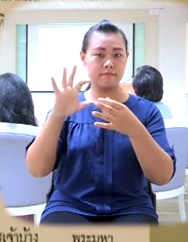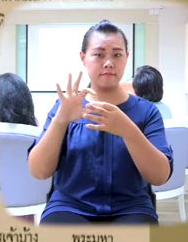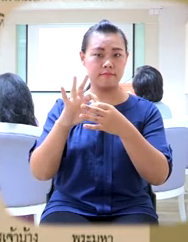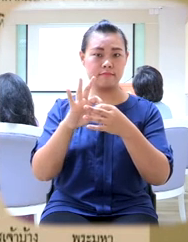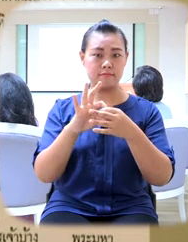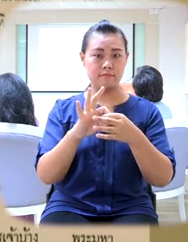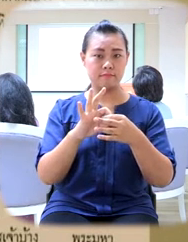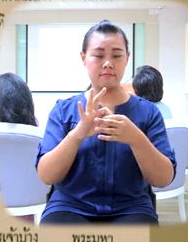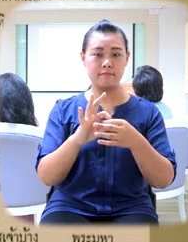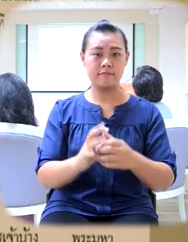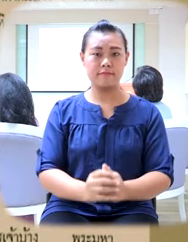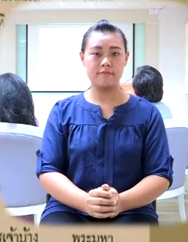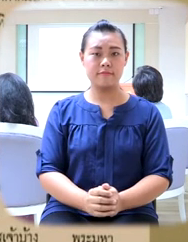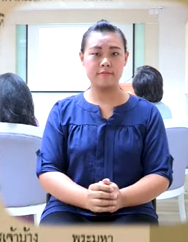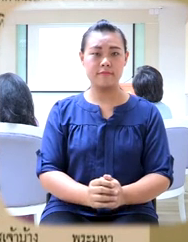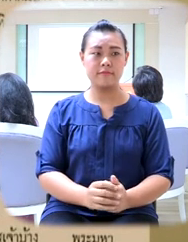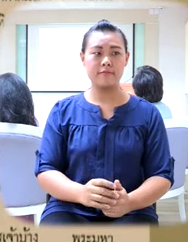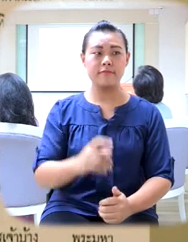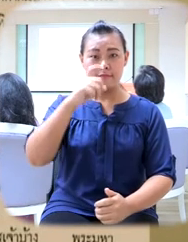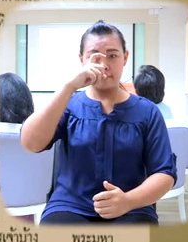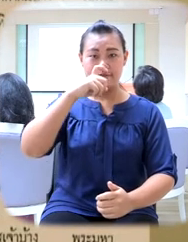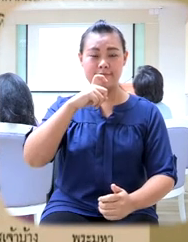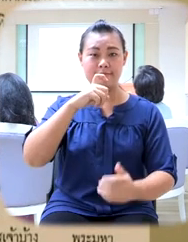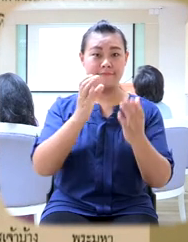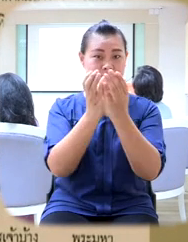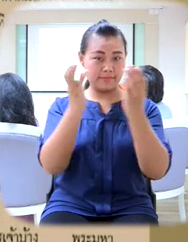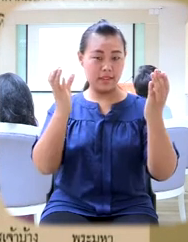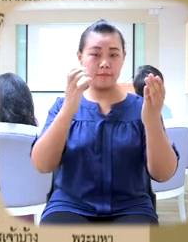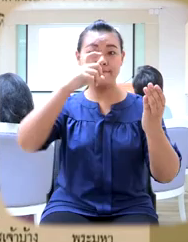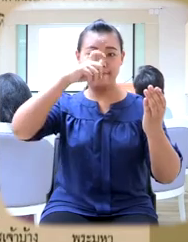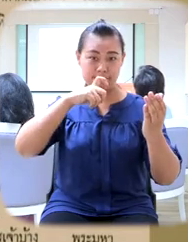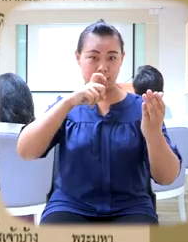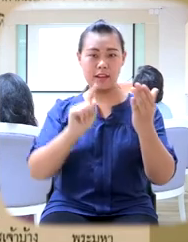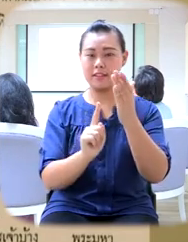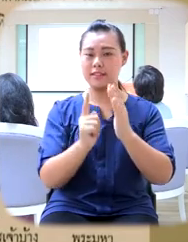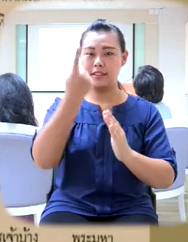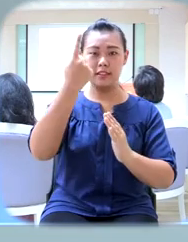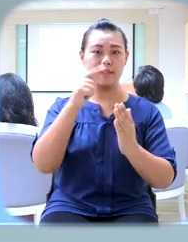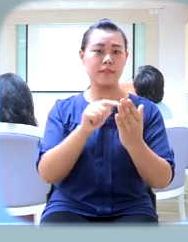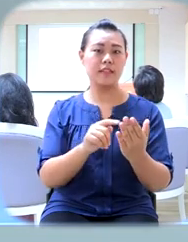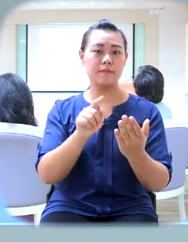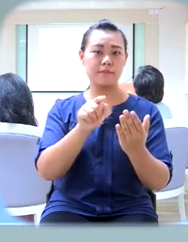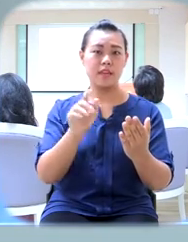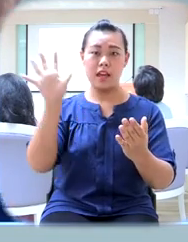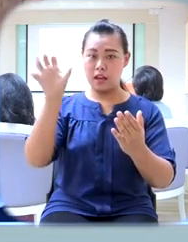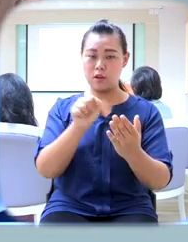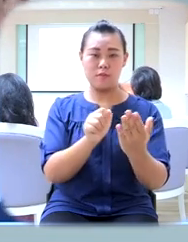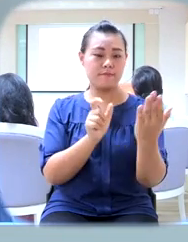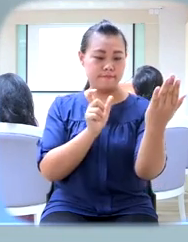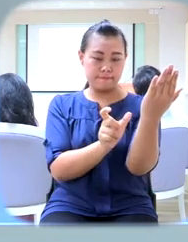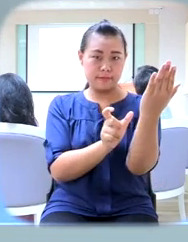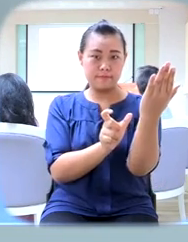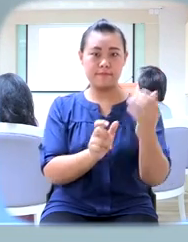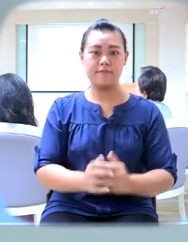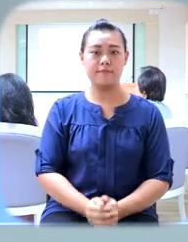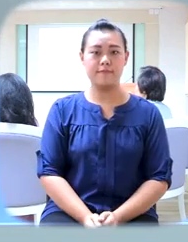าเป็นครั้งแรกในภาษาไทยที่มีการอ้างถึงคัมภีร์เหล่านี้ด้วย So I'm citing these both